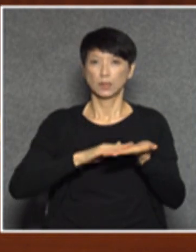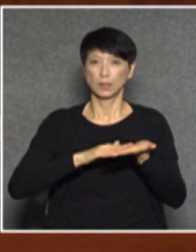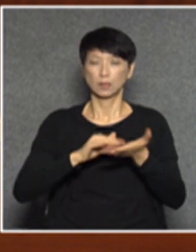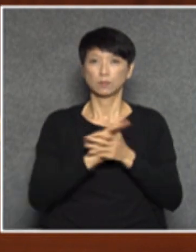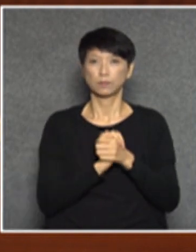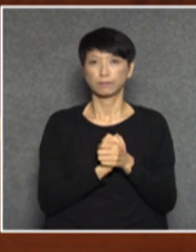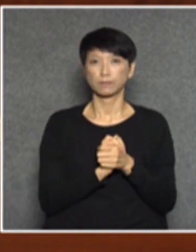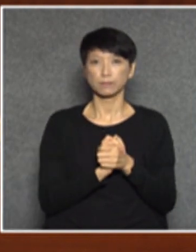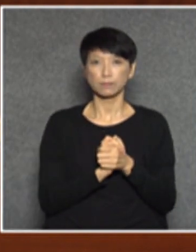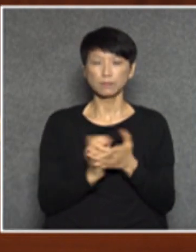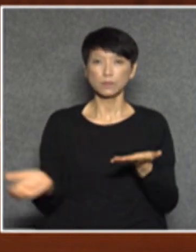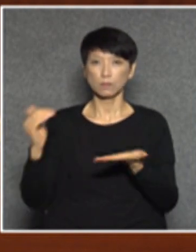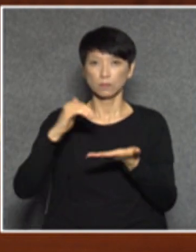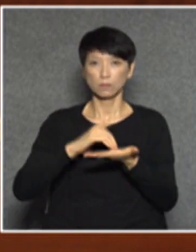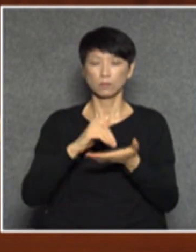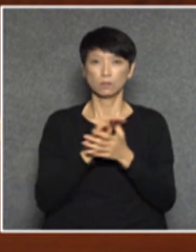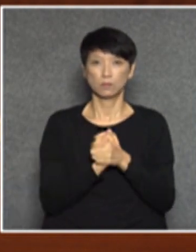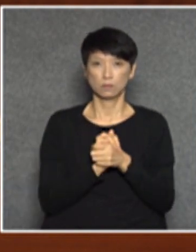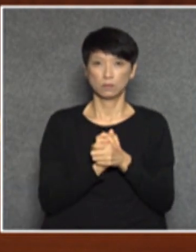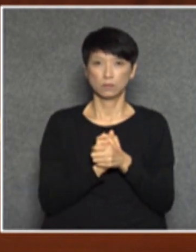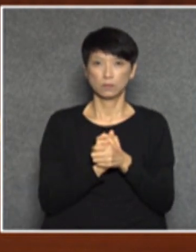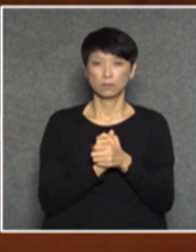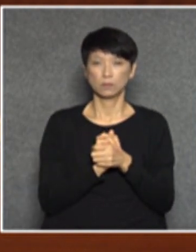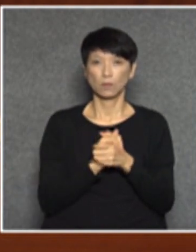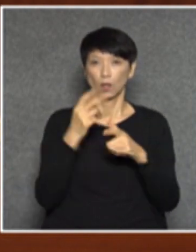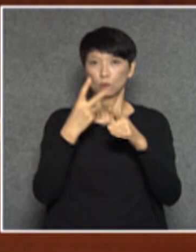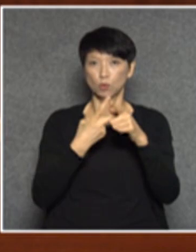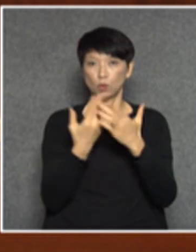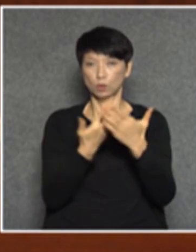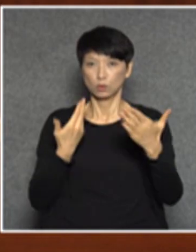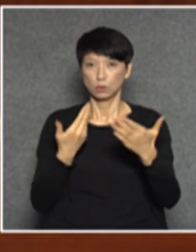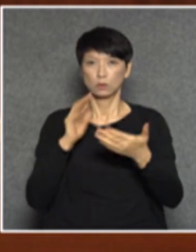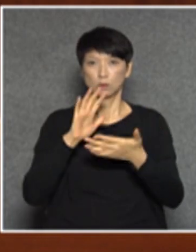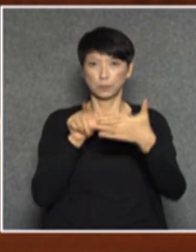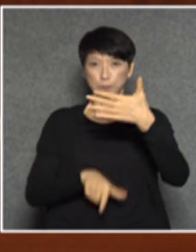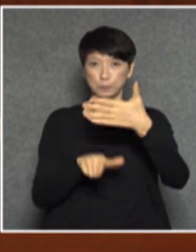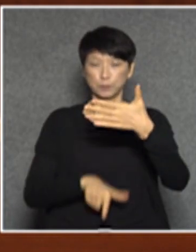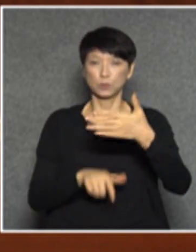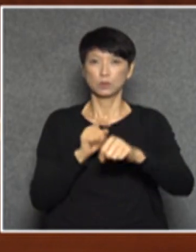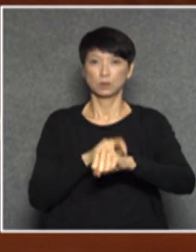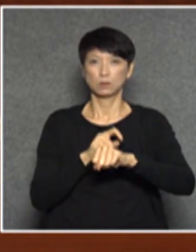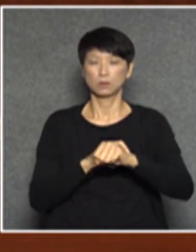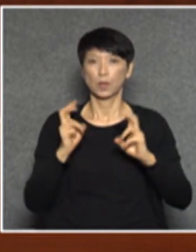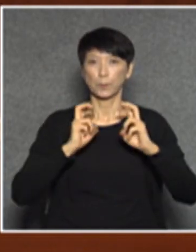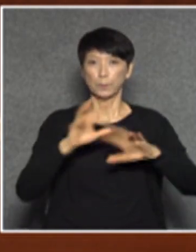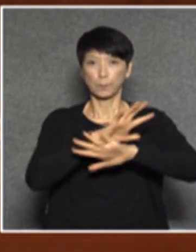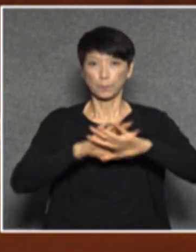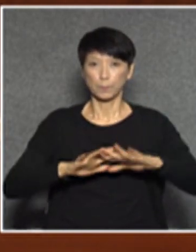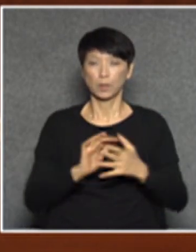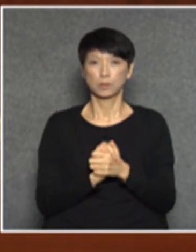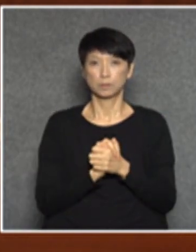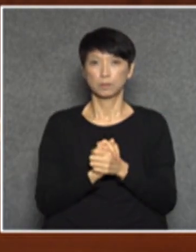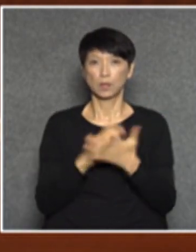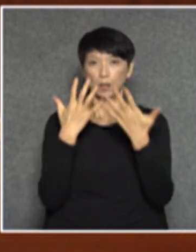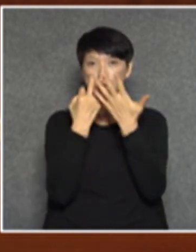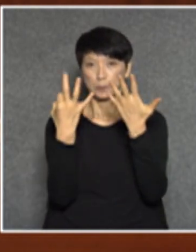至到前兩個月，即是2015年的5月份，港鐵網絡有53宗屬於